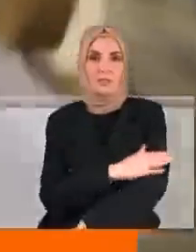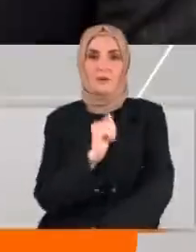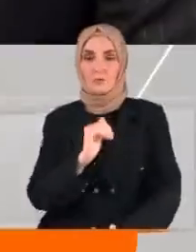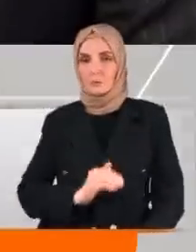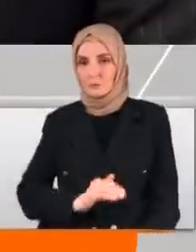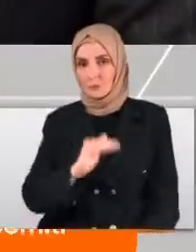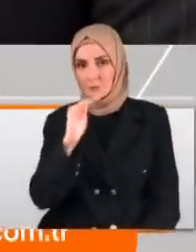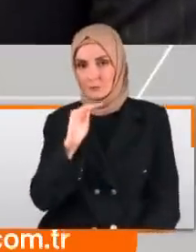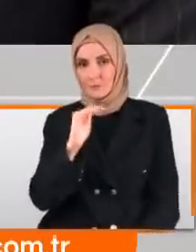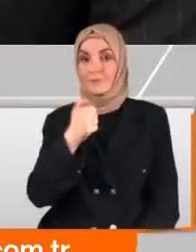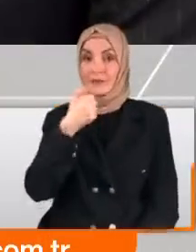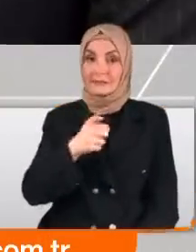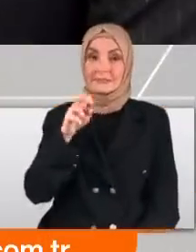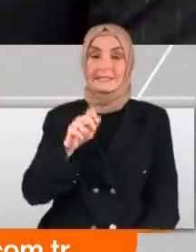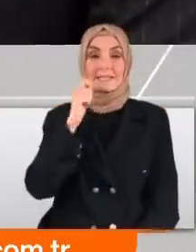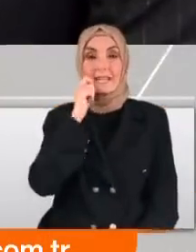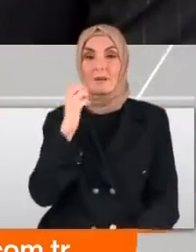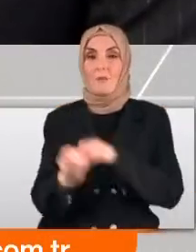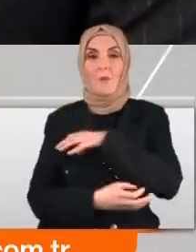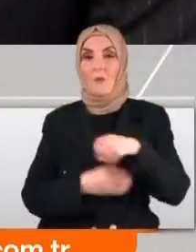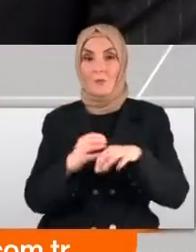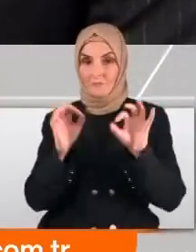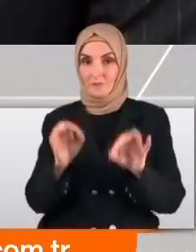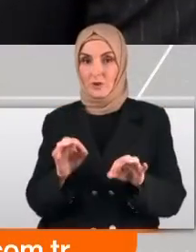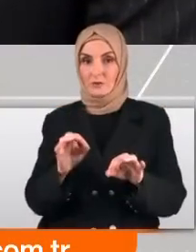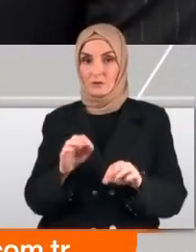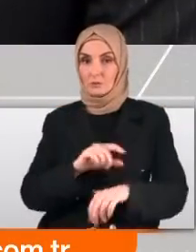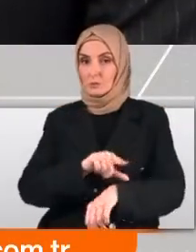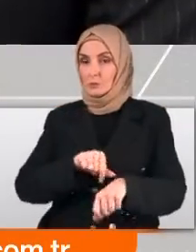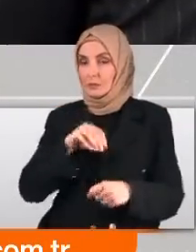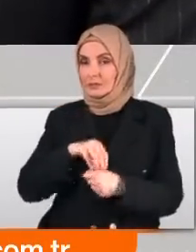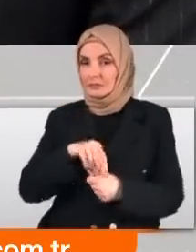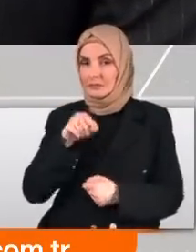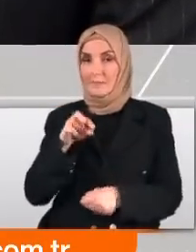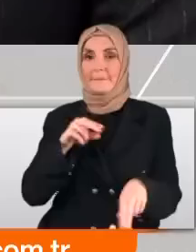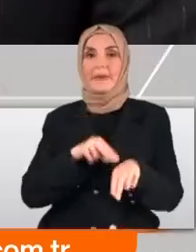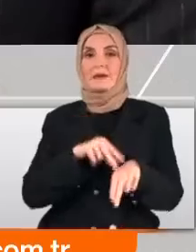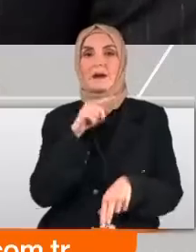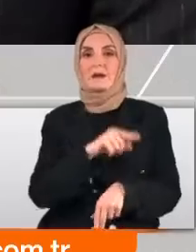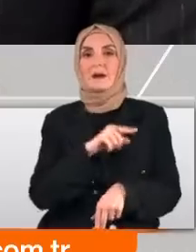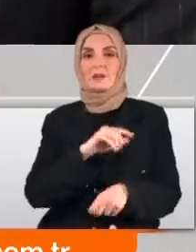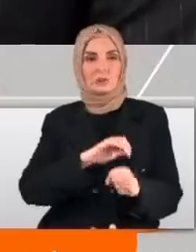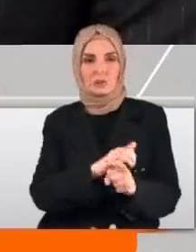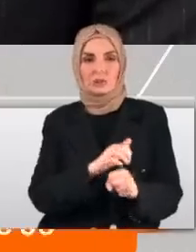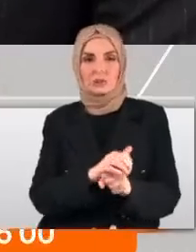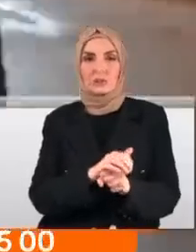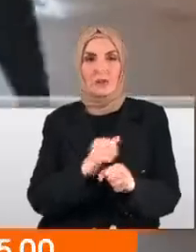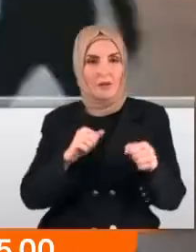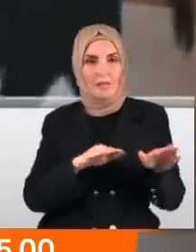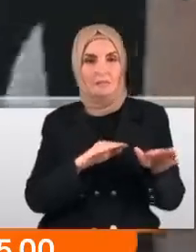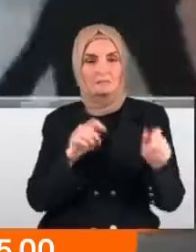yükseldi. 6-8 Ekim olaylarıyla başlayan süreçte PKK'nın şiddet eylemlerine başvurması nedeniyle çözüm süreci bir akamete